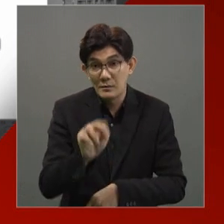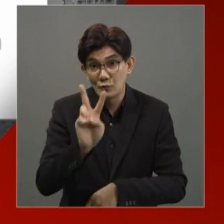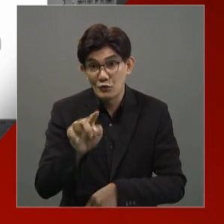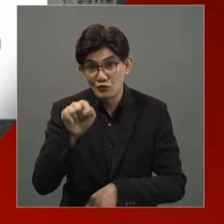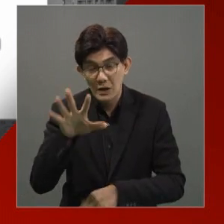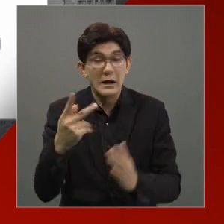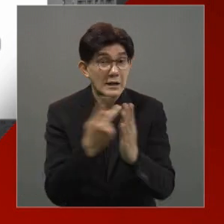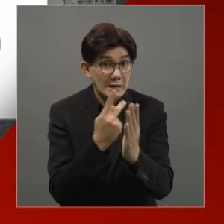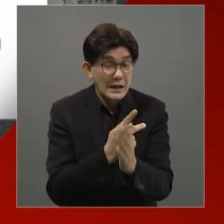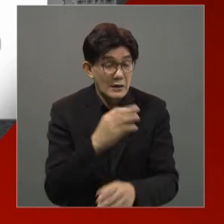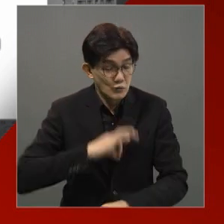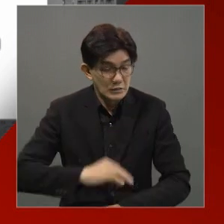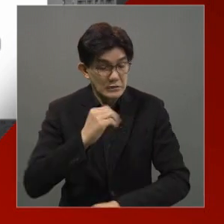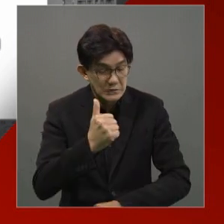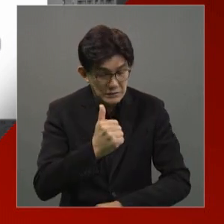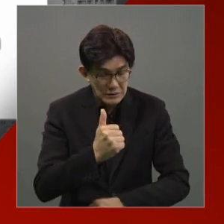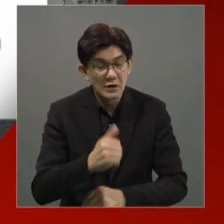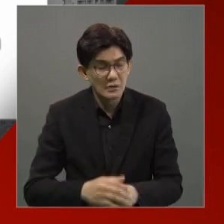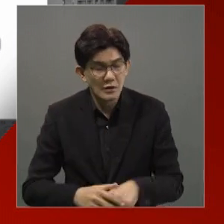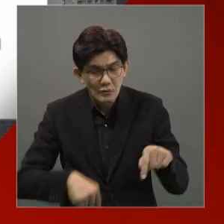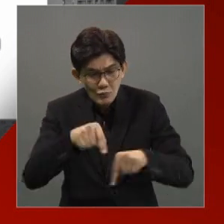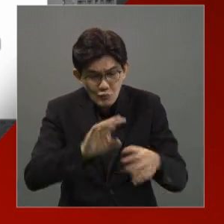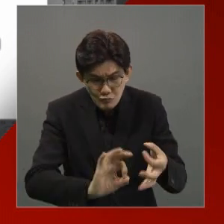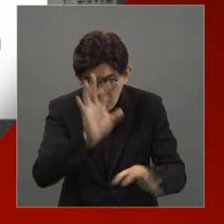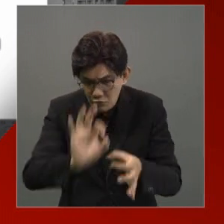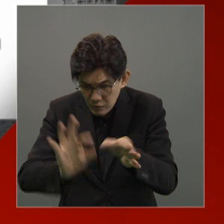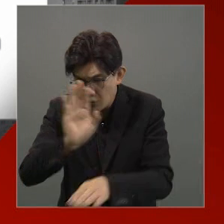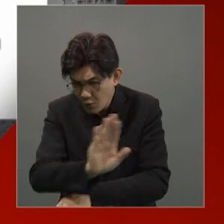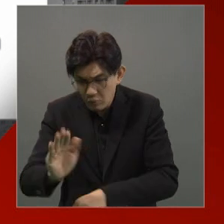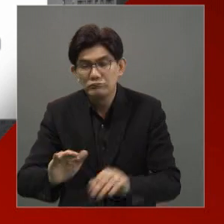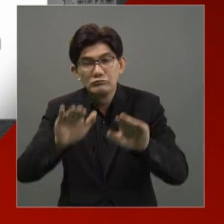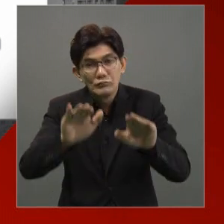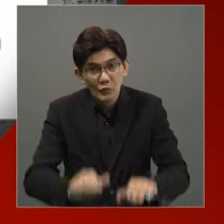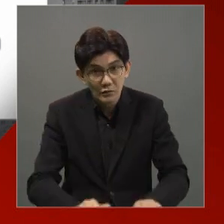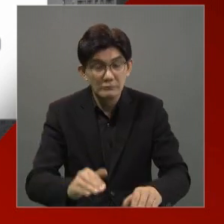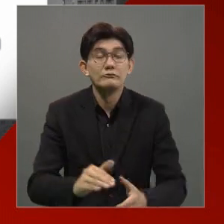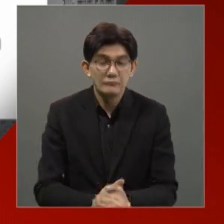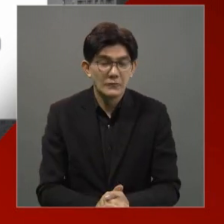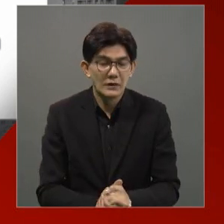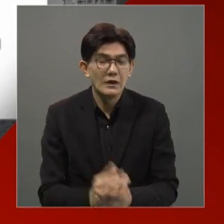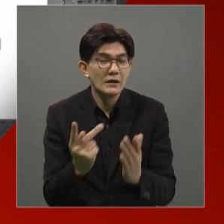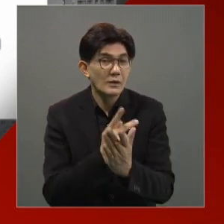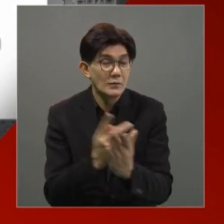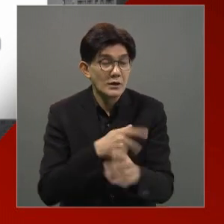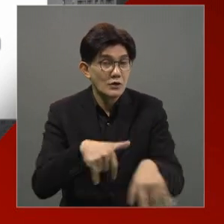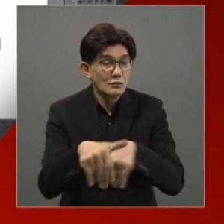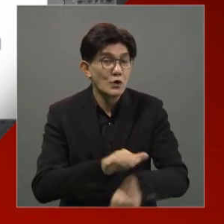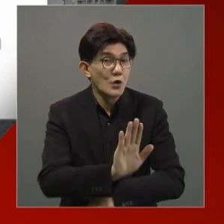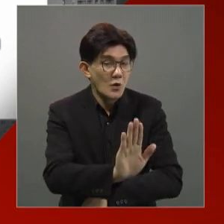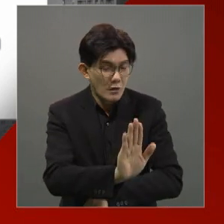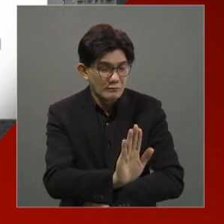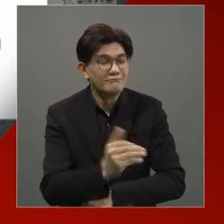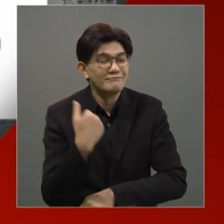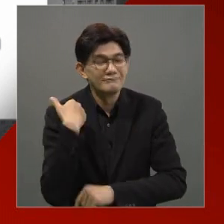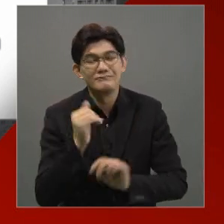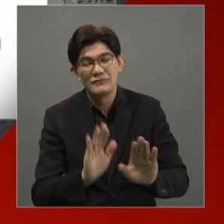กาญจนบุรีดีขึ้นจุดความร้อนหรือว่าฮอตสปอตในพื้นที่ลดลงครับอ่าสำหรับชาวกาญจนบุรีนะฮะก็ฝากกัน